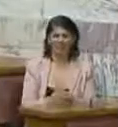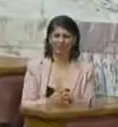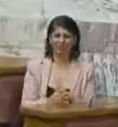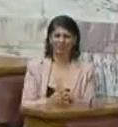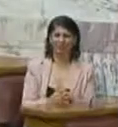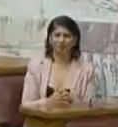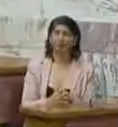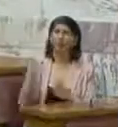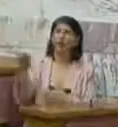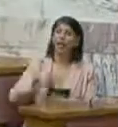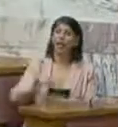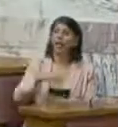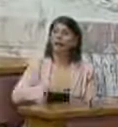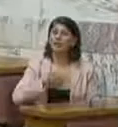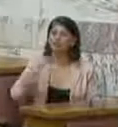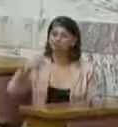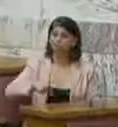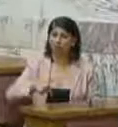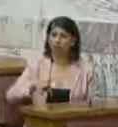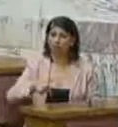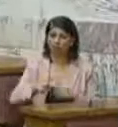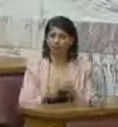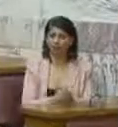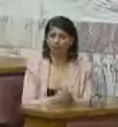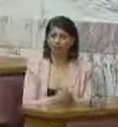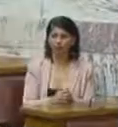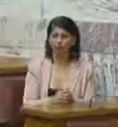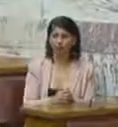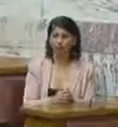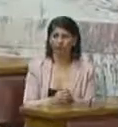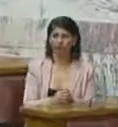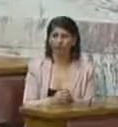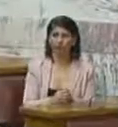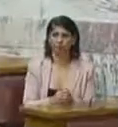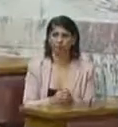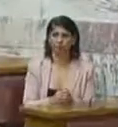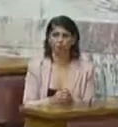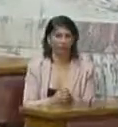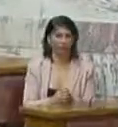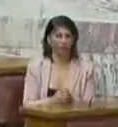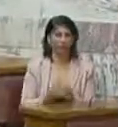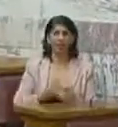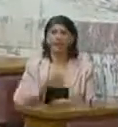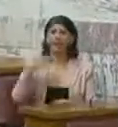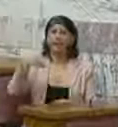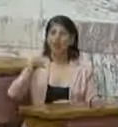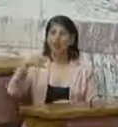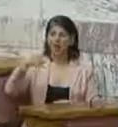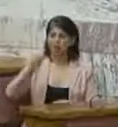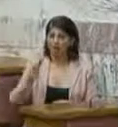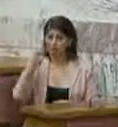Ελάτε, κύριε Γιωργαντά, έχετε το λόγο. Αγαπητέ κύριε Λάπα, πρώτος κανόνας των